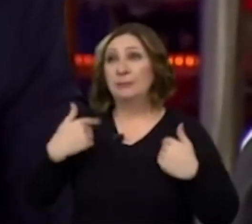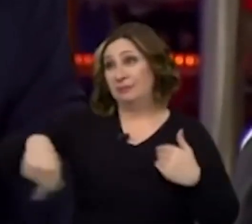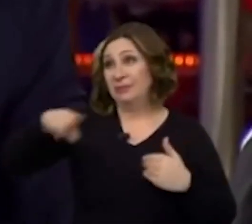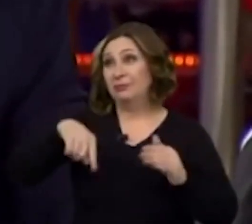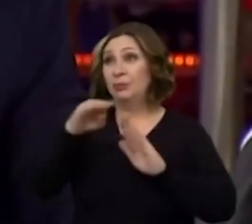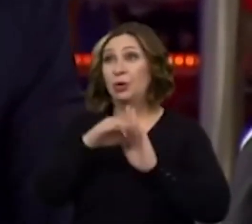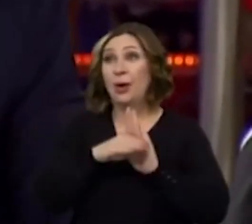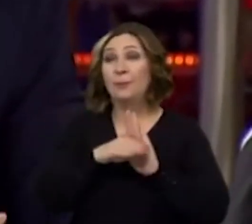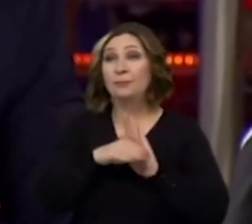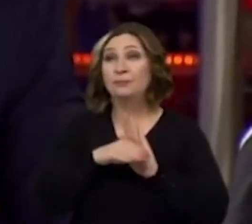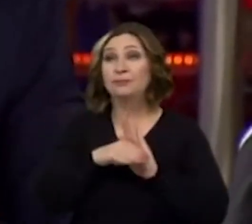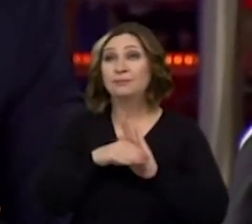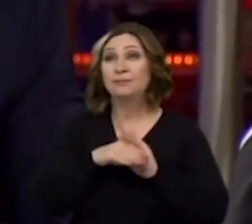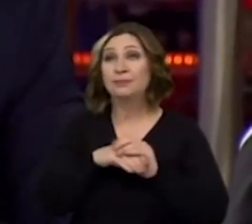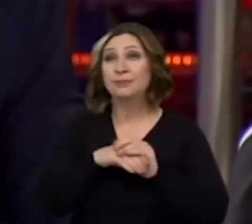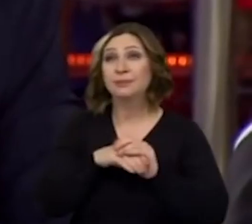program